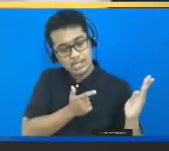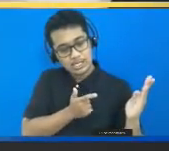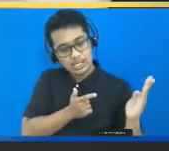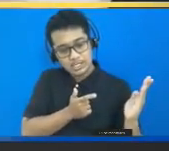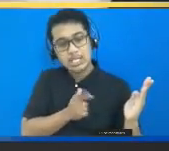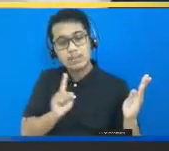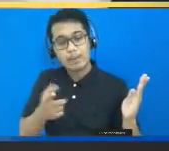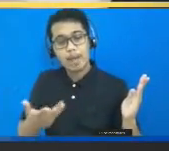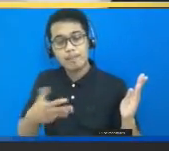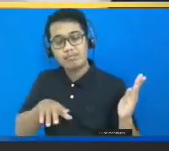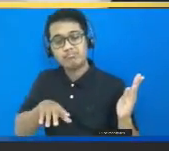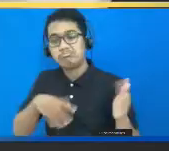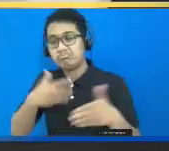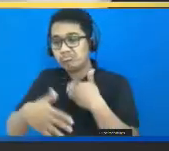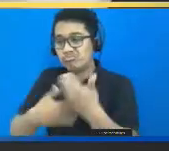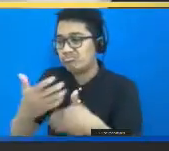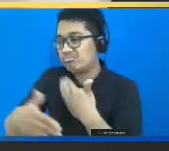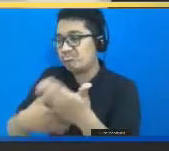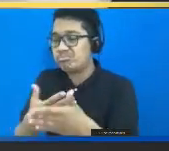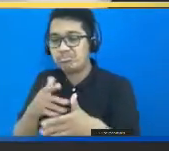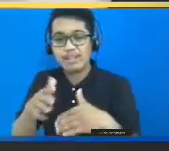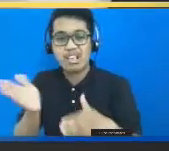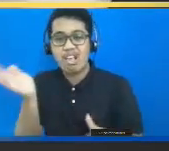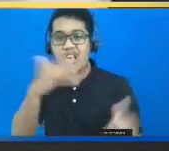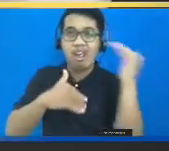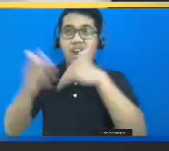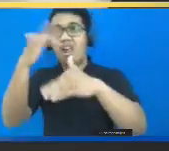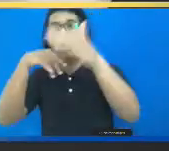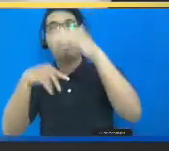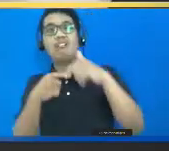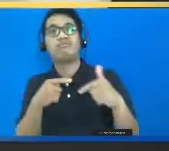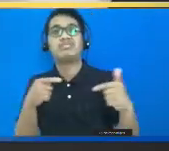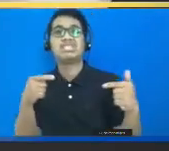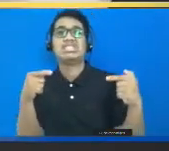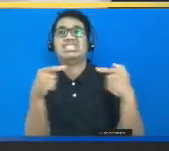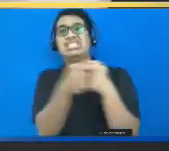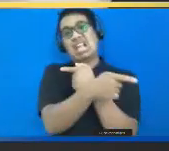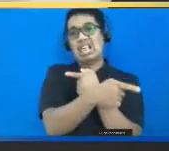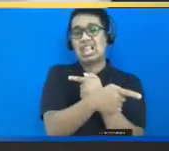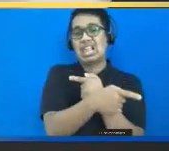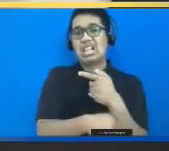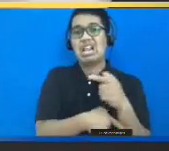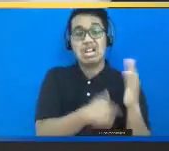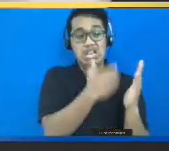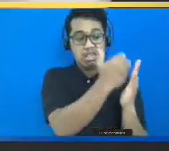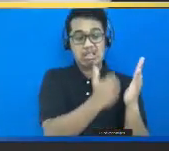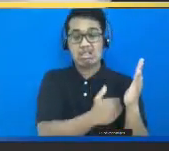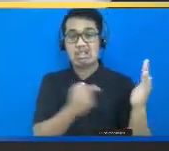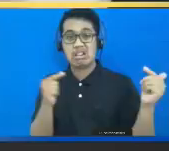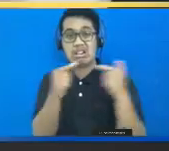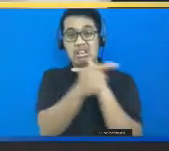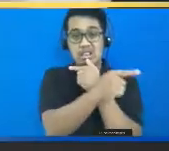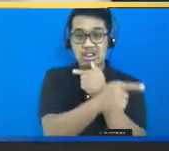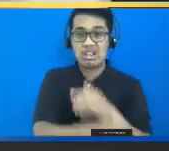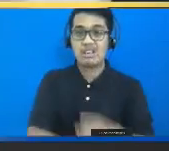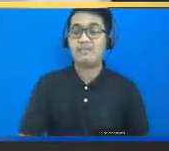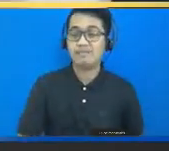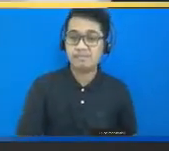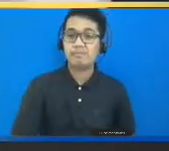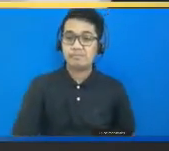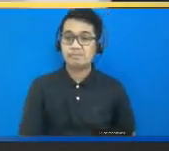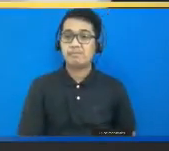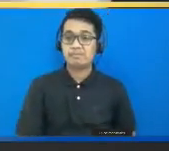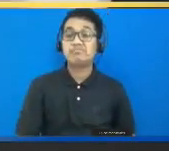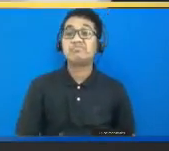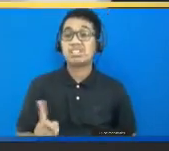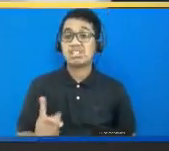namanya pelaksanaan masih masih banyak yang ternyata tumpang tindih dan tidak sesuai dengan ketentuan yang ada siapin diversity